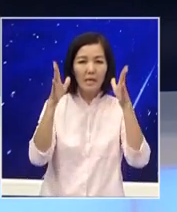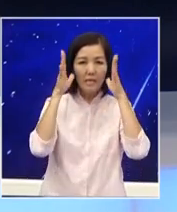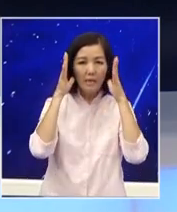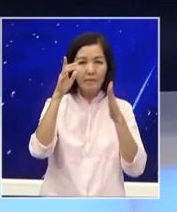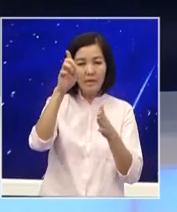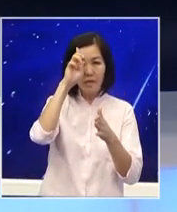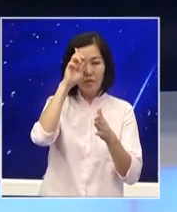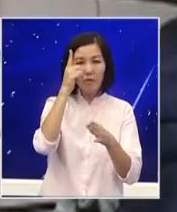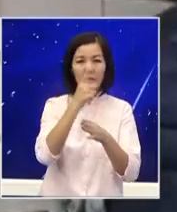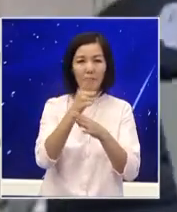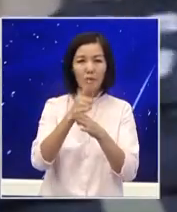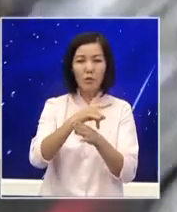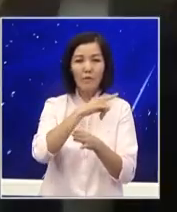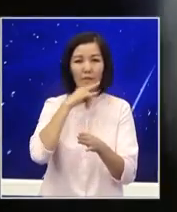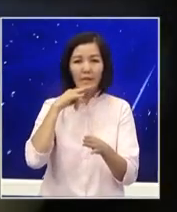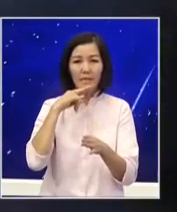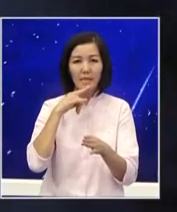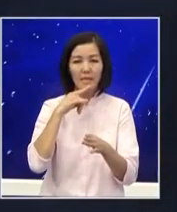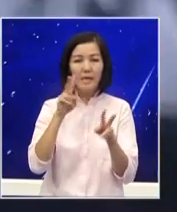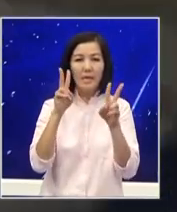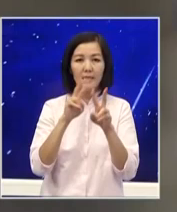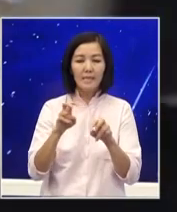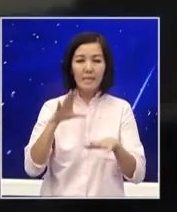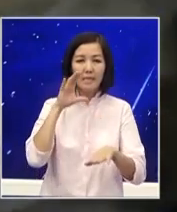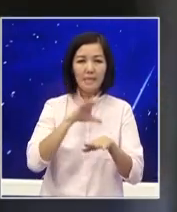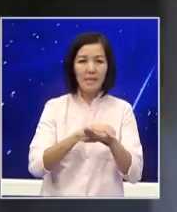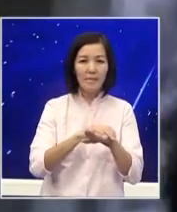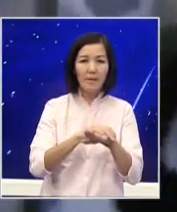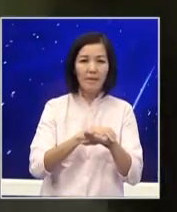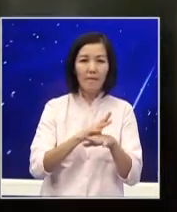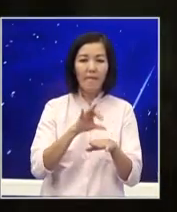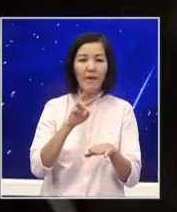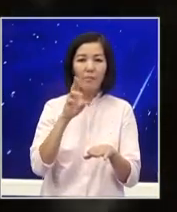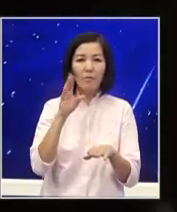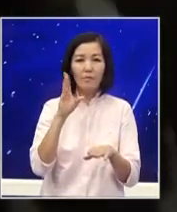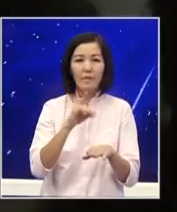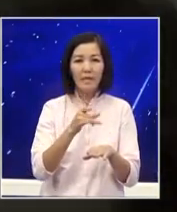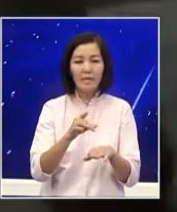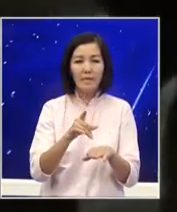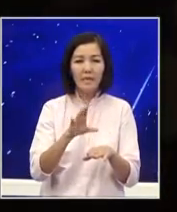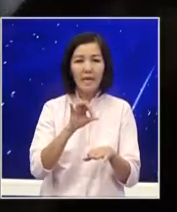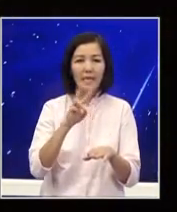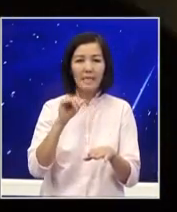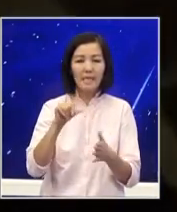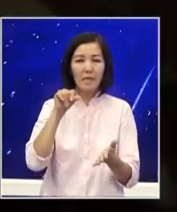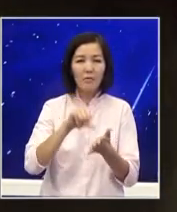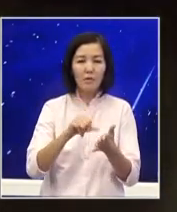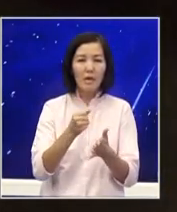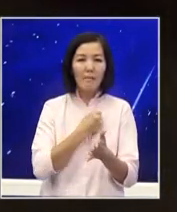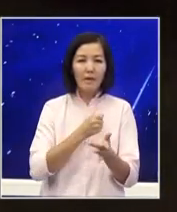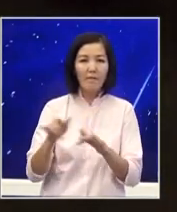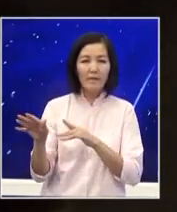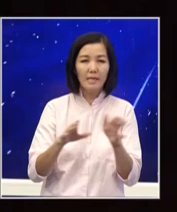государство запрещенной в россии по данным следствия задержаны занимался вербовкой россиян и граждан снг для участия в боевых действиях